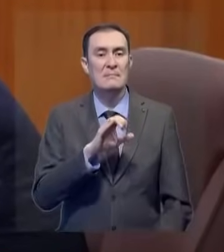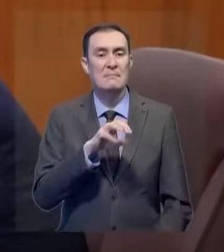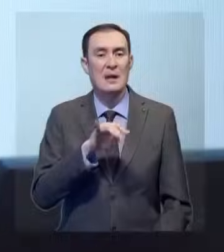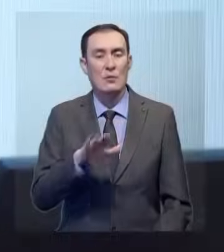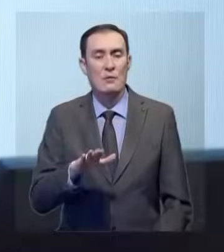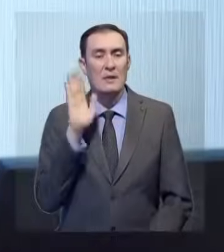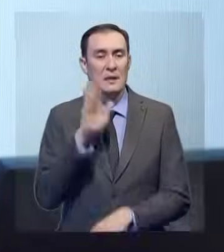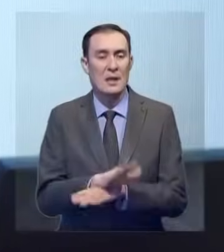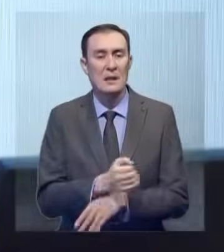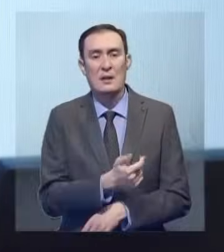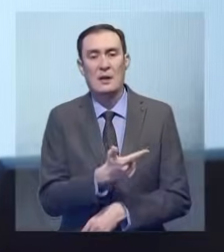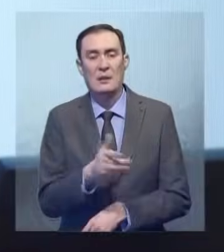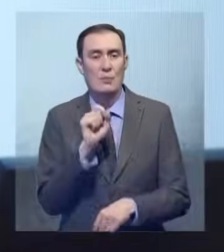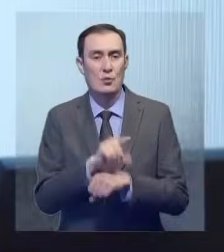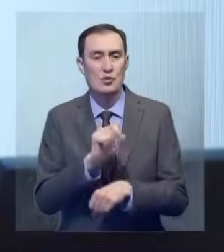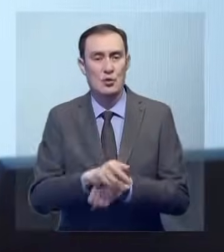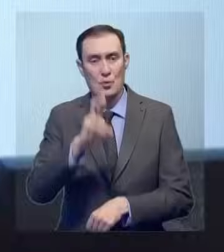ряд поручений.